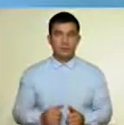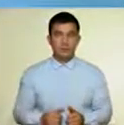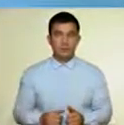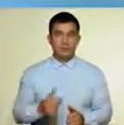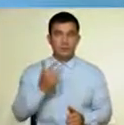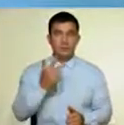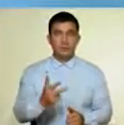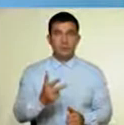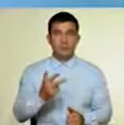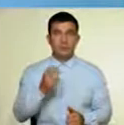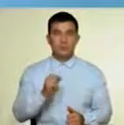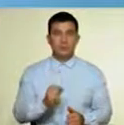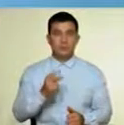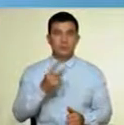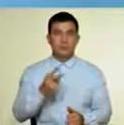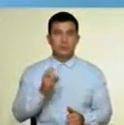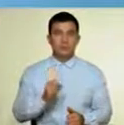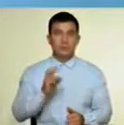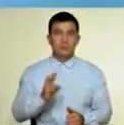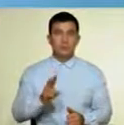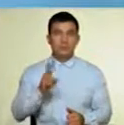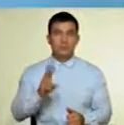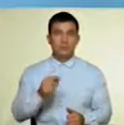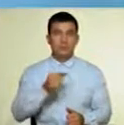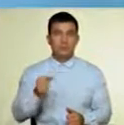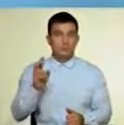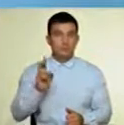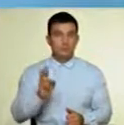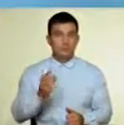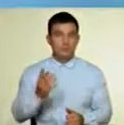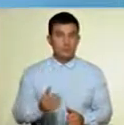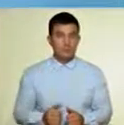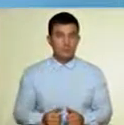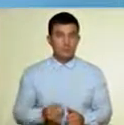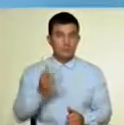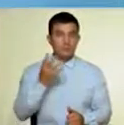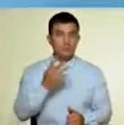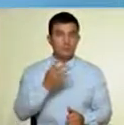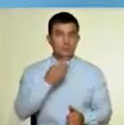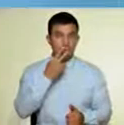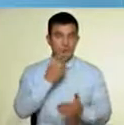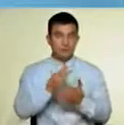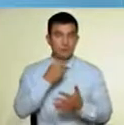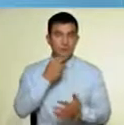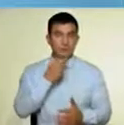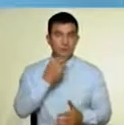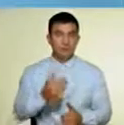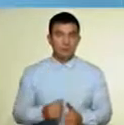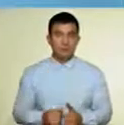3a 2ab kvadrat minus b 3b plus 5s